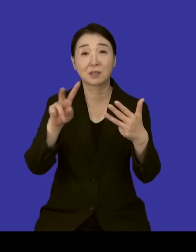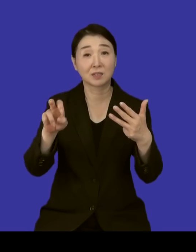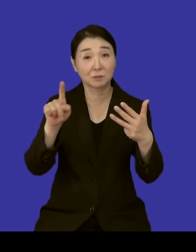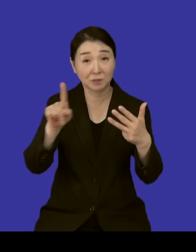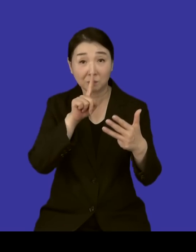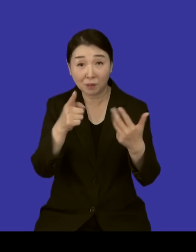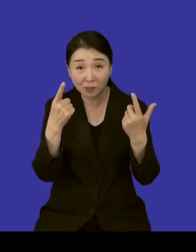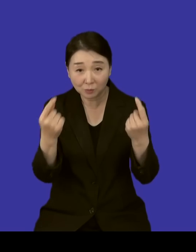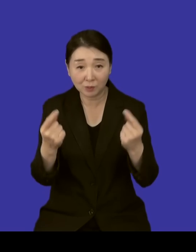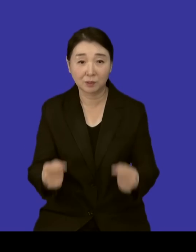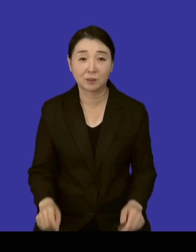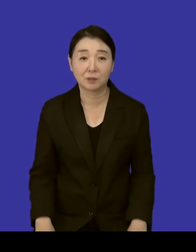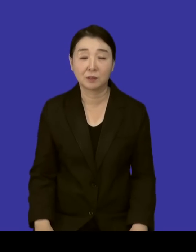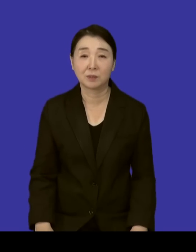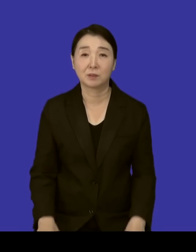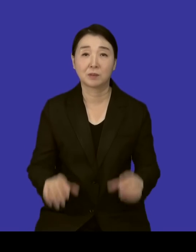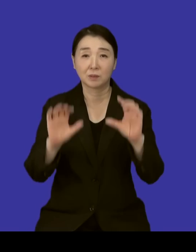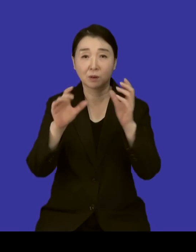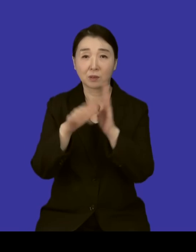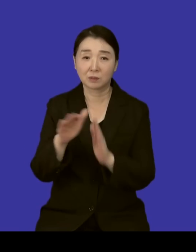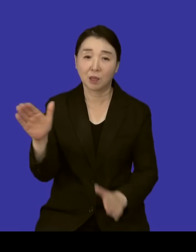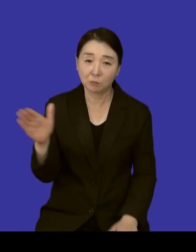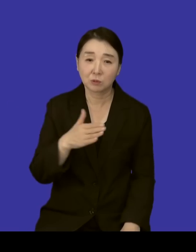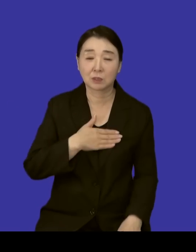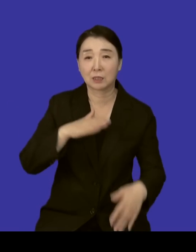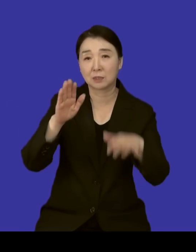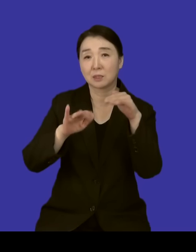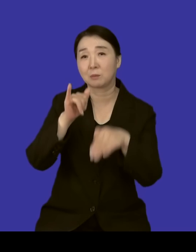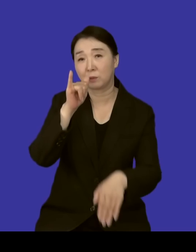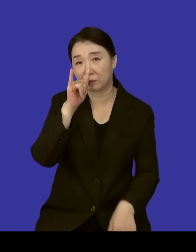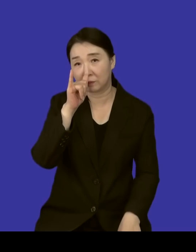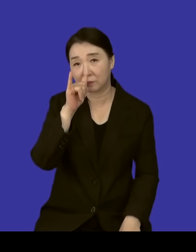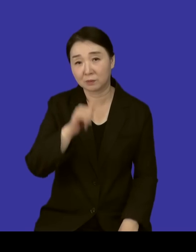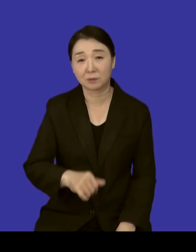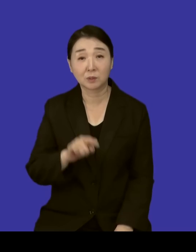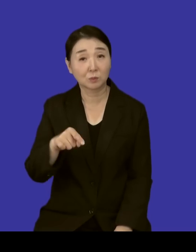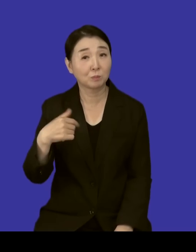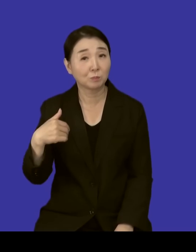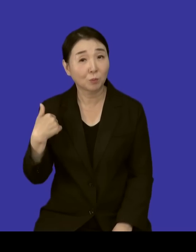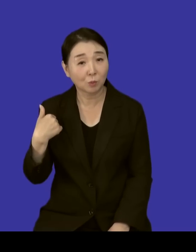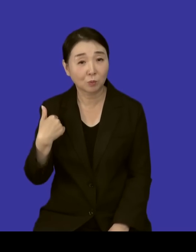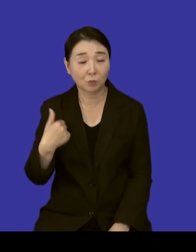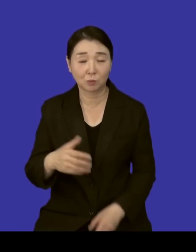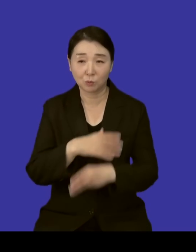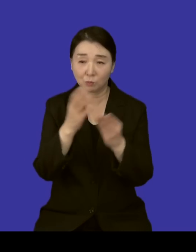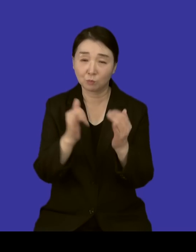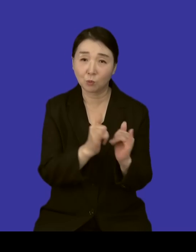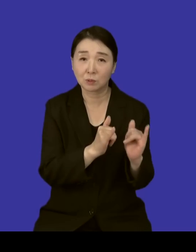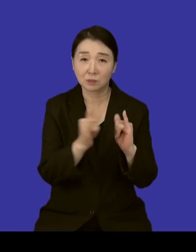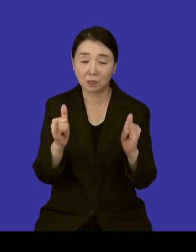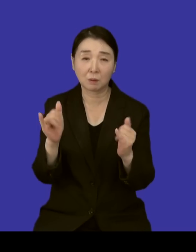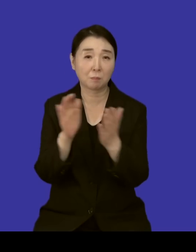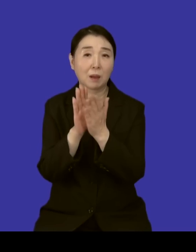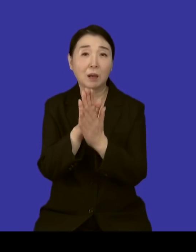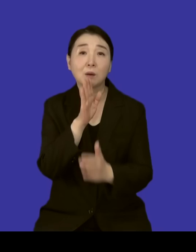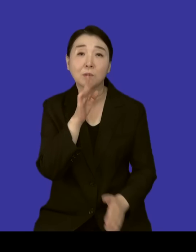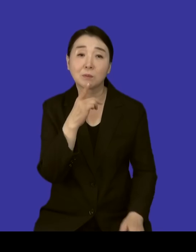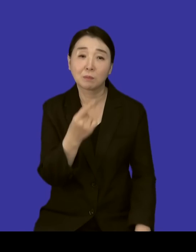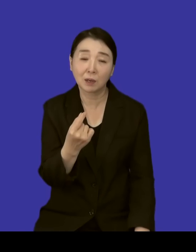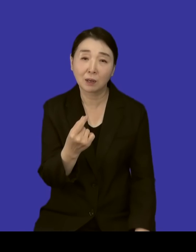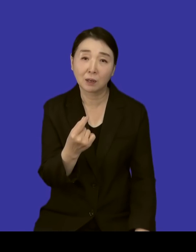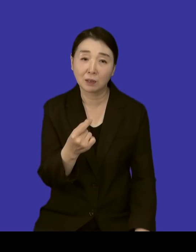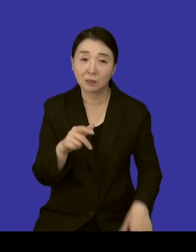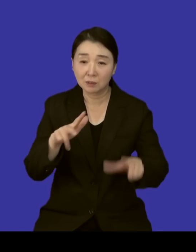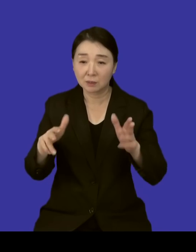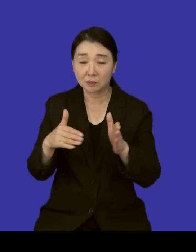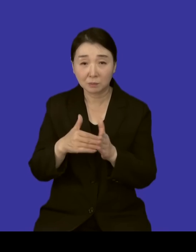있듯이 그러니까 어려서부터 나한테 이렇게 차별이 있는 거지. 근데 그걸 모르고 모든 사람들이 박수를 치니까